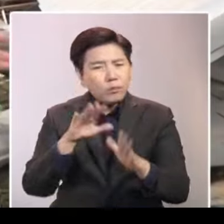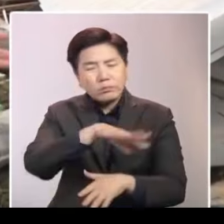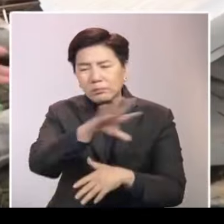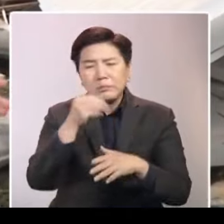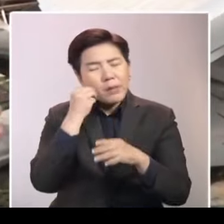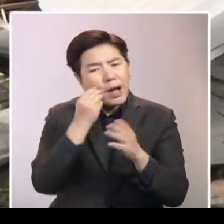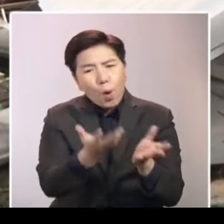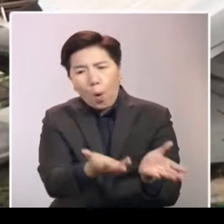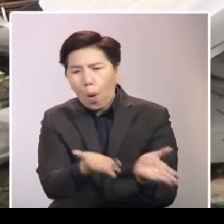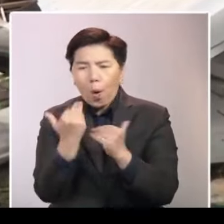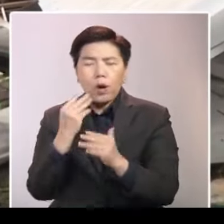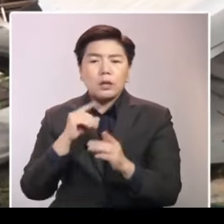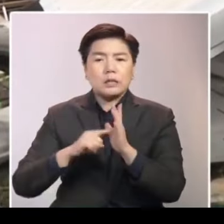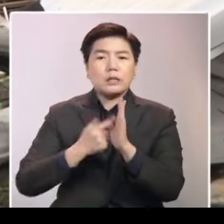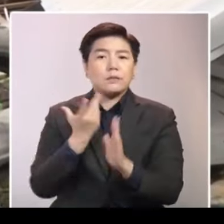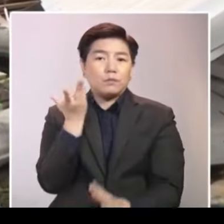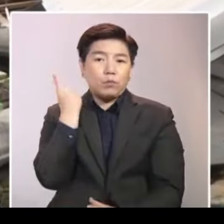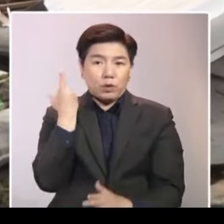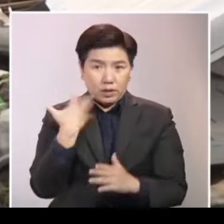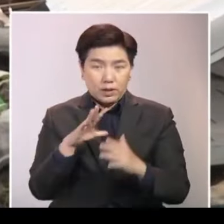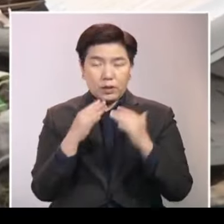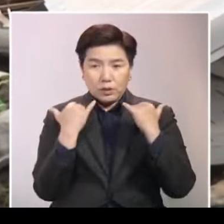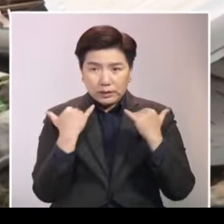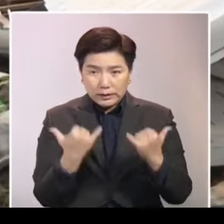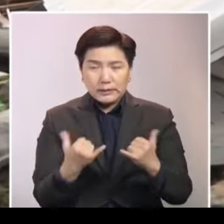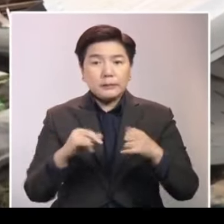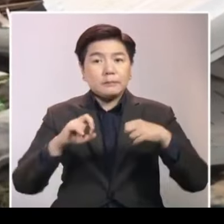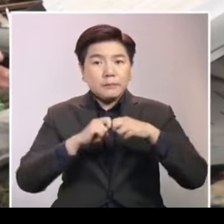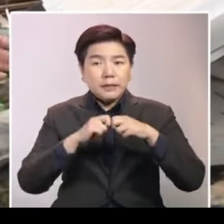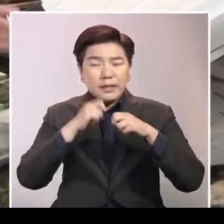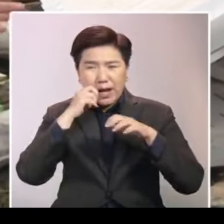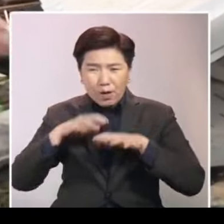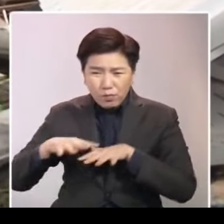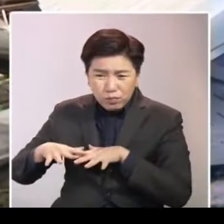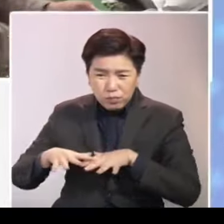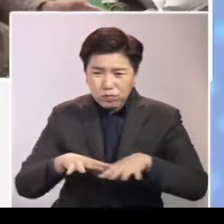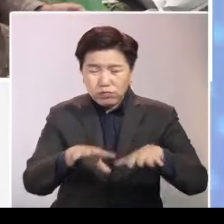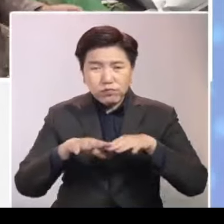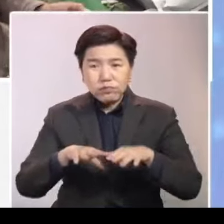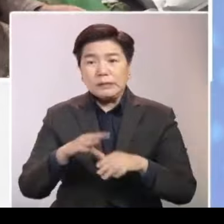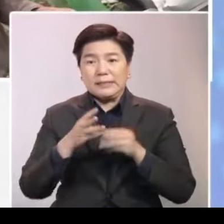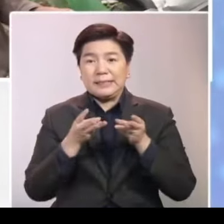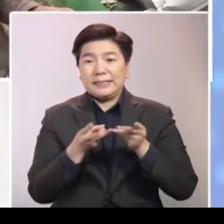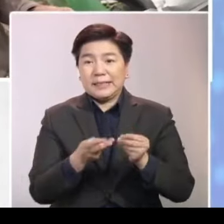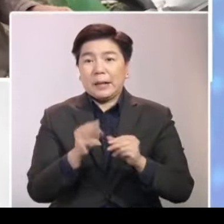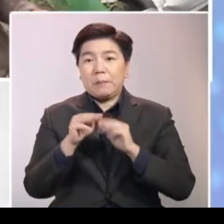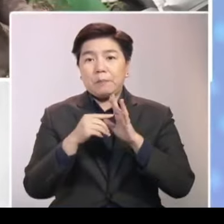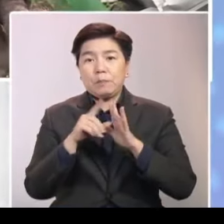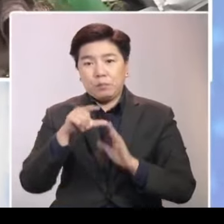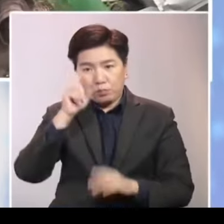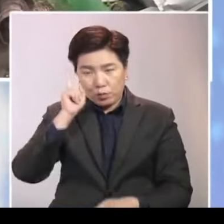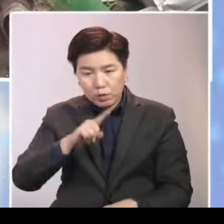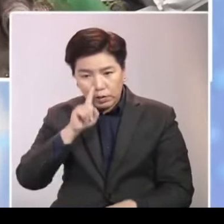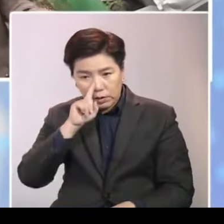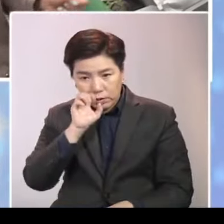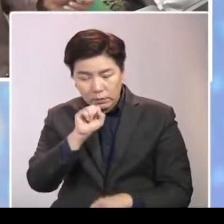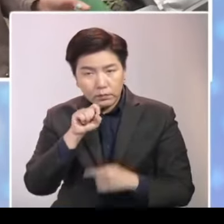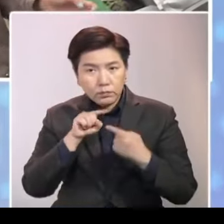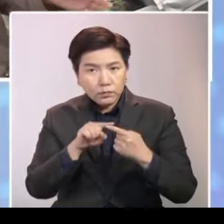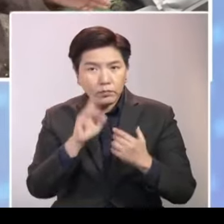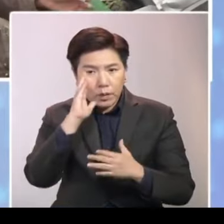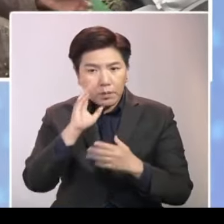ะคะออกมาตั้งแต่เมื่อวานนี้แล้วค่ะอย่างไรก็ตามนะคะสถานการณ์น้ำที่บ้านทรายมูลตอนนี้นะคะก็ต้องเฝ้าจับตาดูค่ะว่า